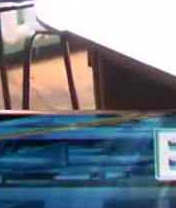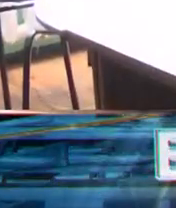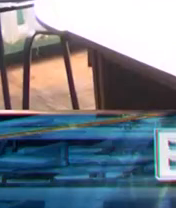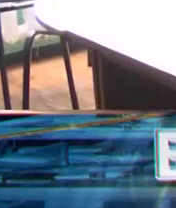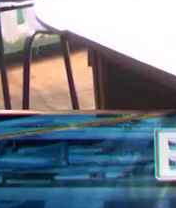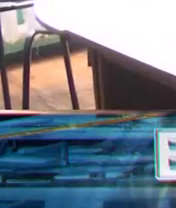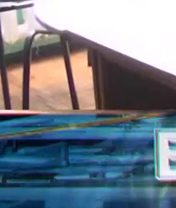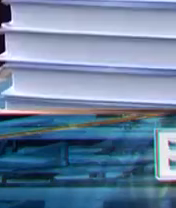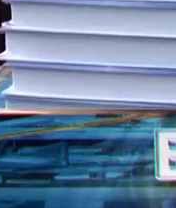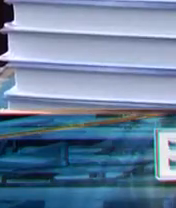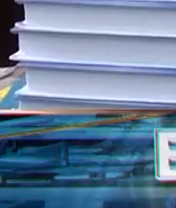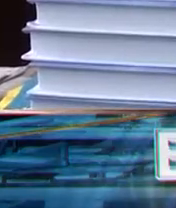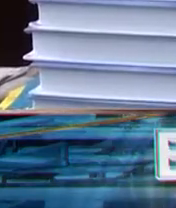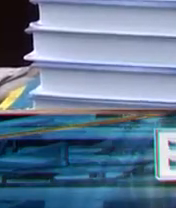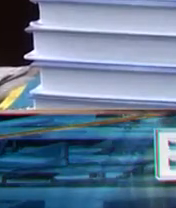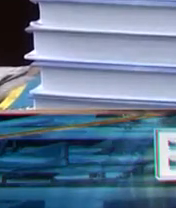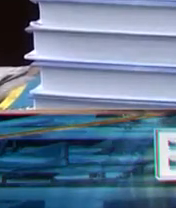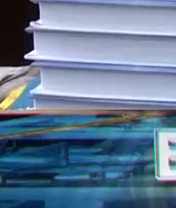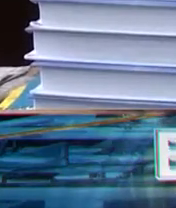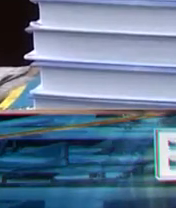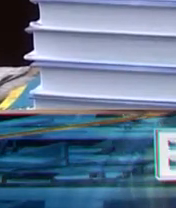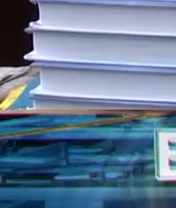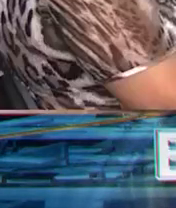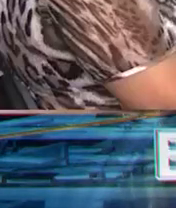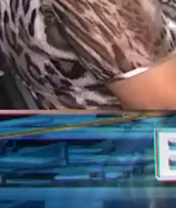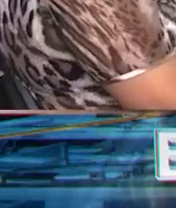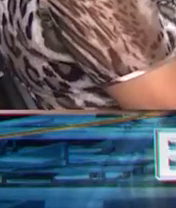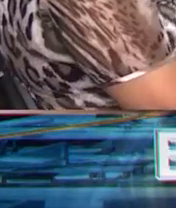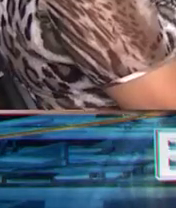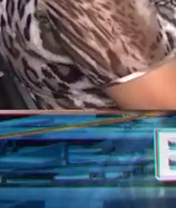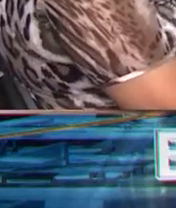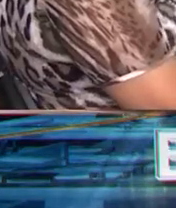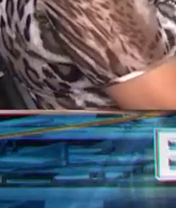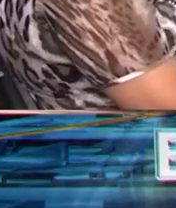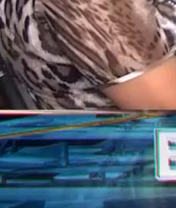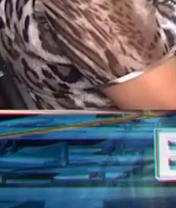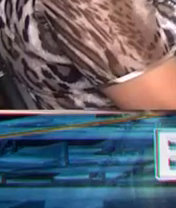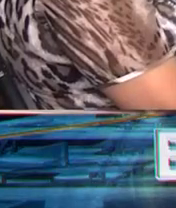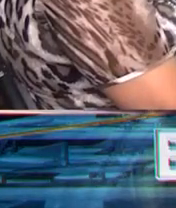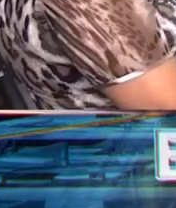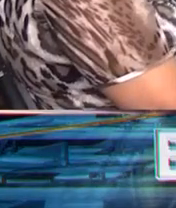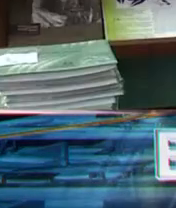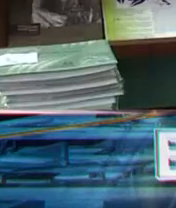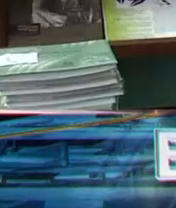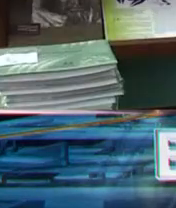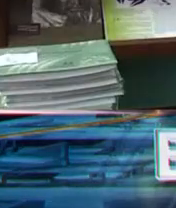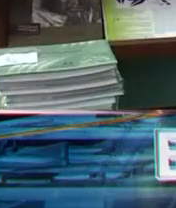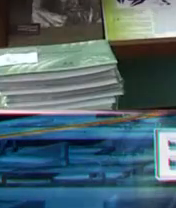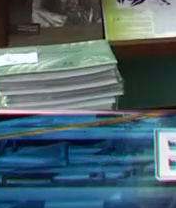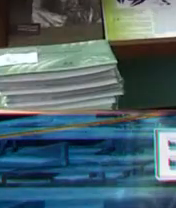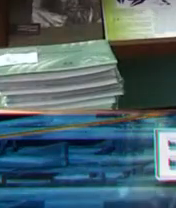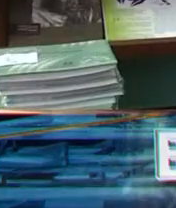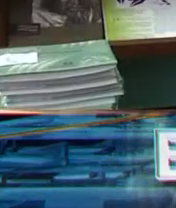Жаңа оқу жылына дайындық қызу. Биылғы білім маусымында жетісулық оқушылар 100% оқулықпен қамтылады.